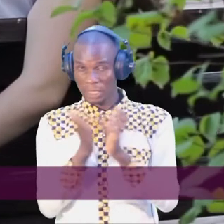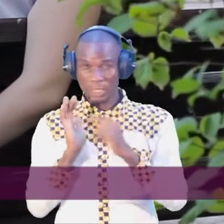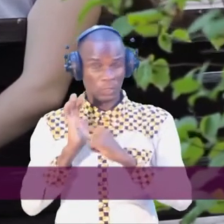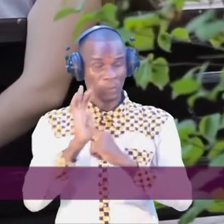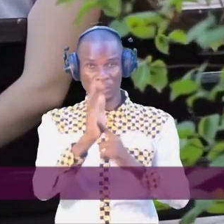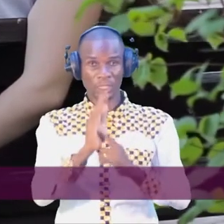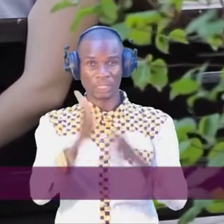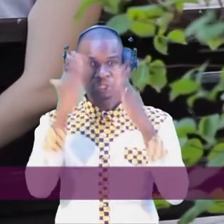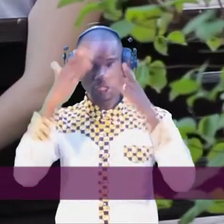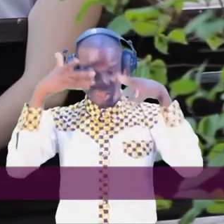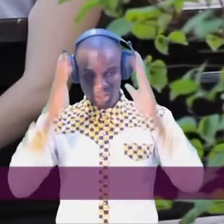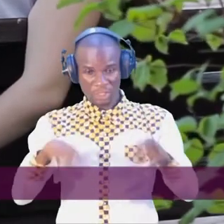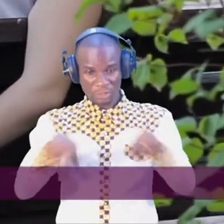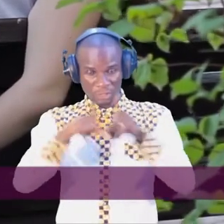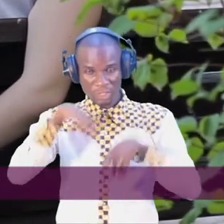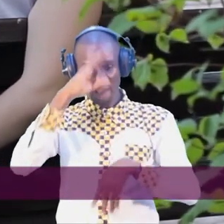Yatufundisha nini kuhusu Mungu?